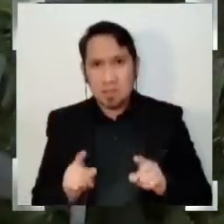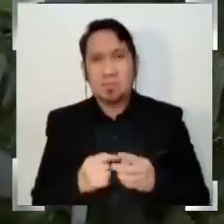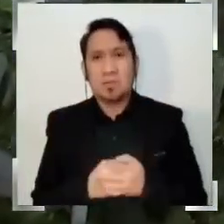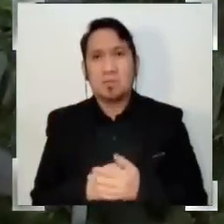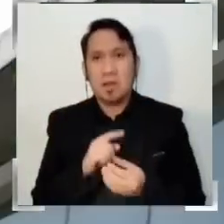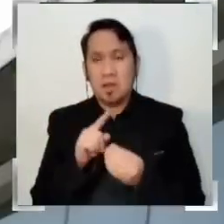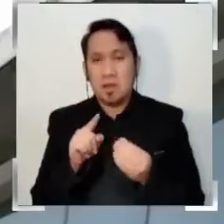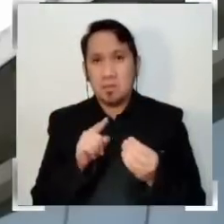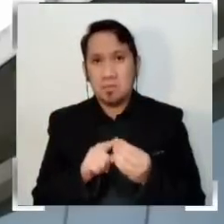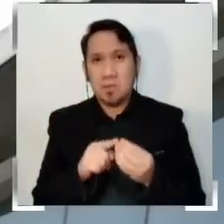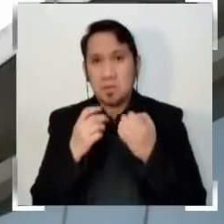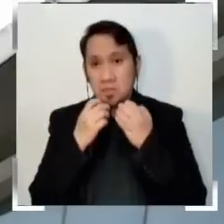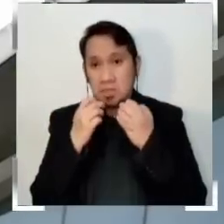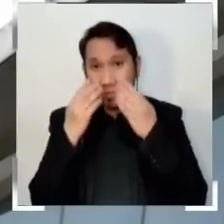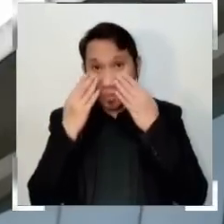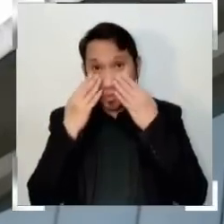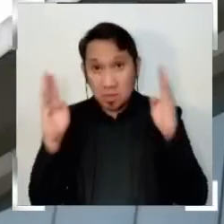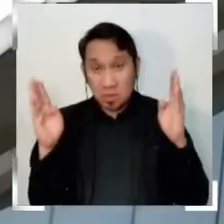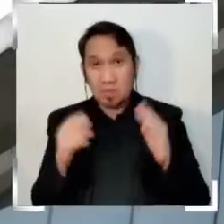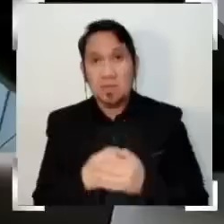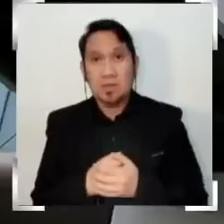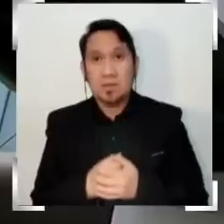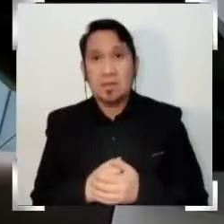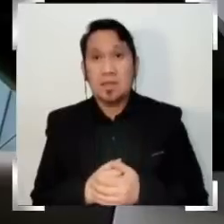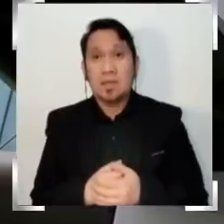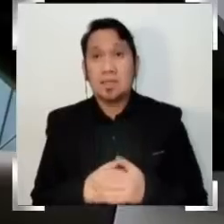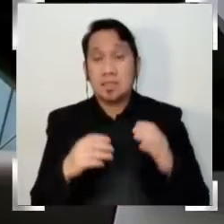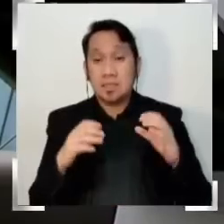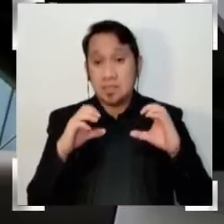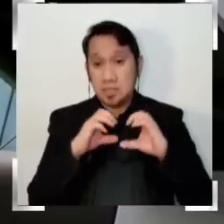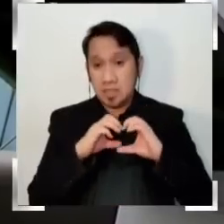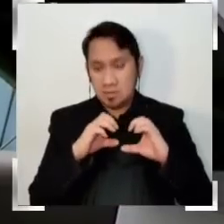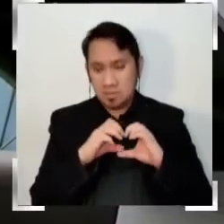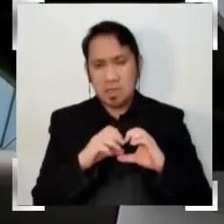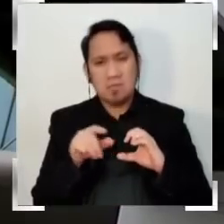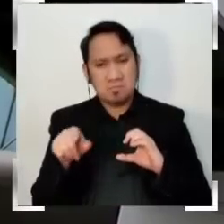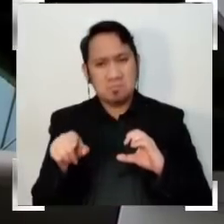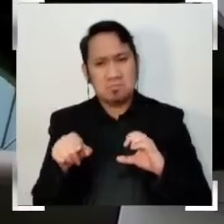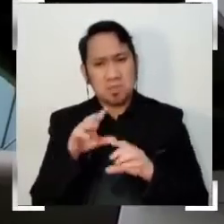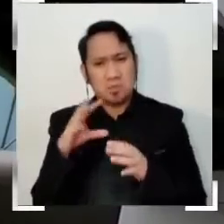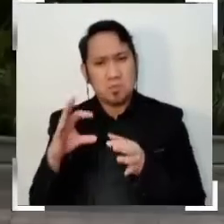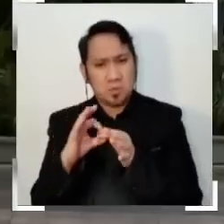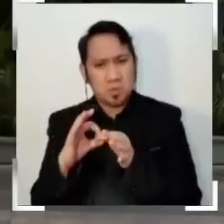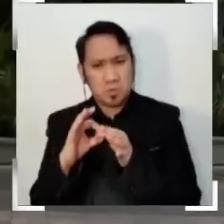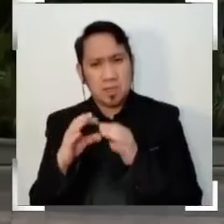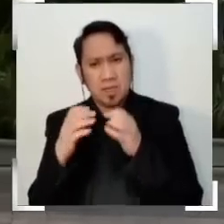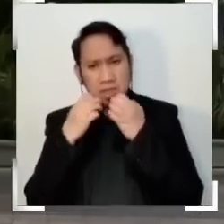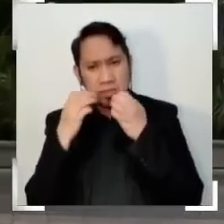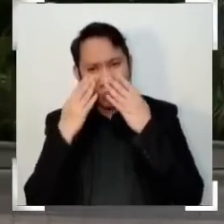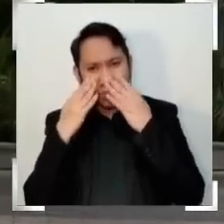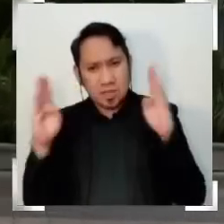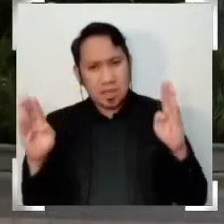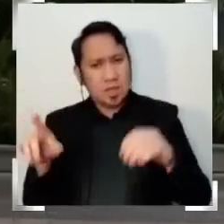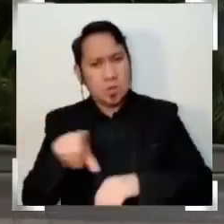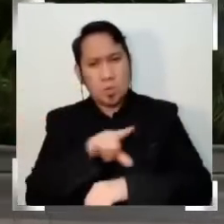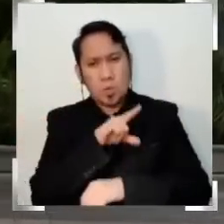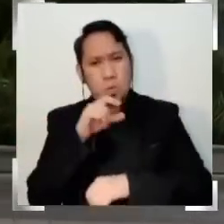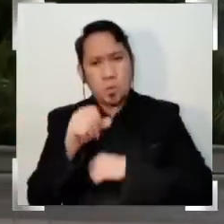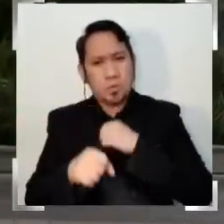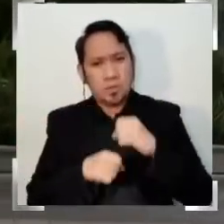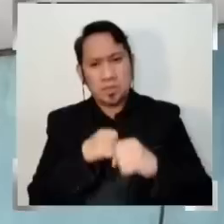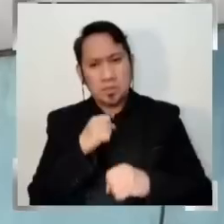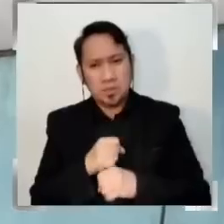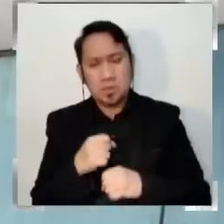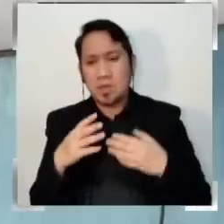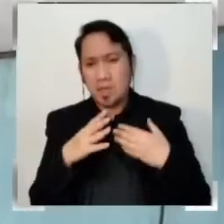ngayong araw. Ang GMA ang naging tahanan ng Itbulaga sa loob ng maraming taon at may block time agreement sa Tape